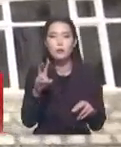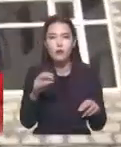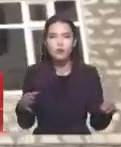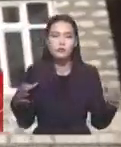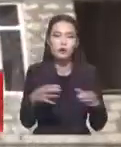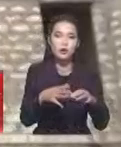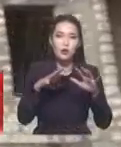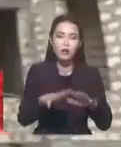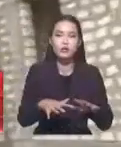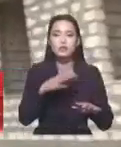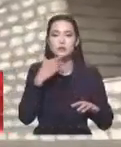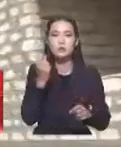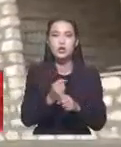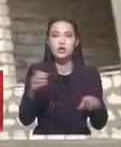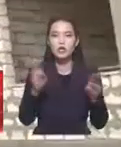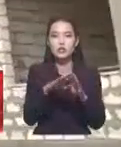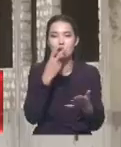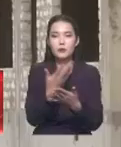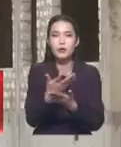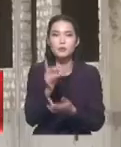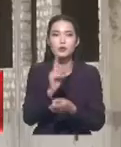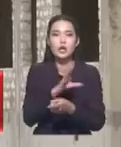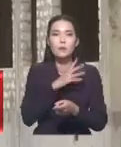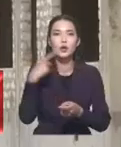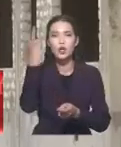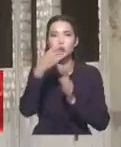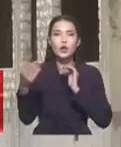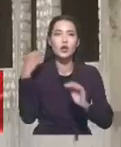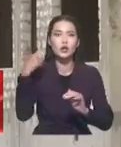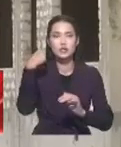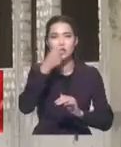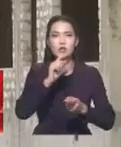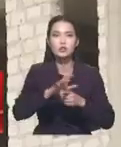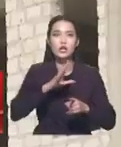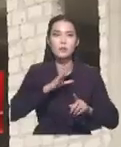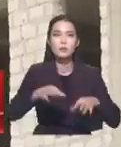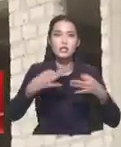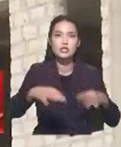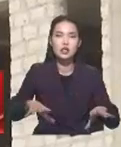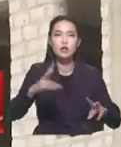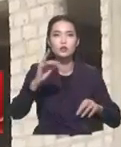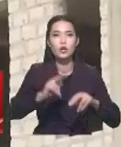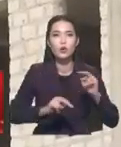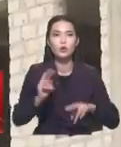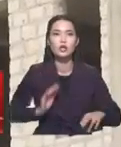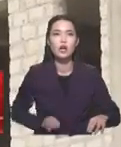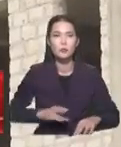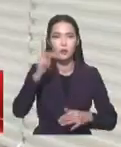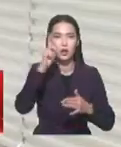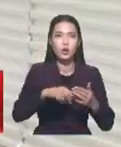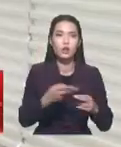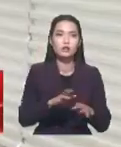возводятся с задержкой. Эту, например, должны были сдать еще год назад, негодуют партийцы. Но в строительной компании уверяют, сделают даже